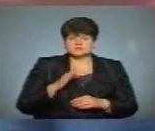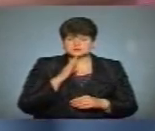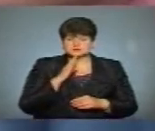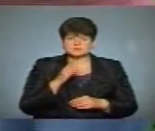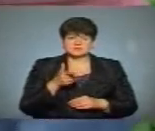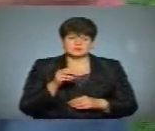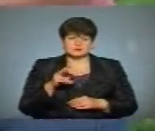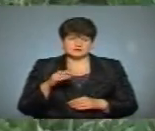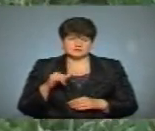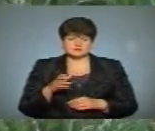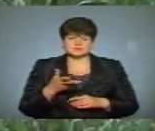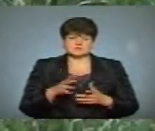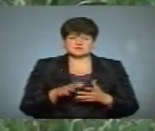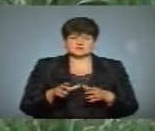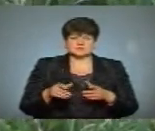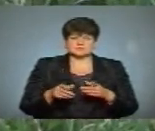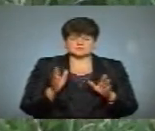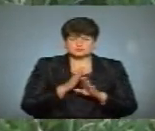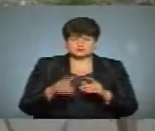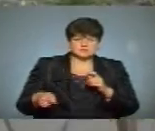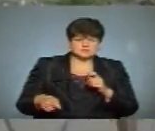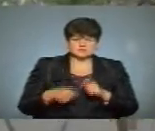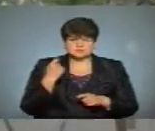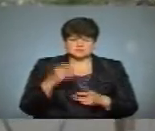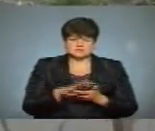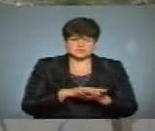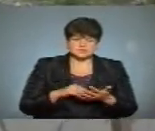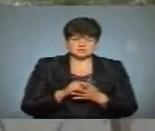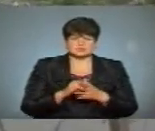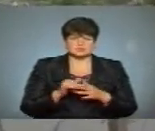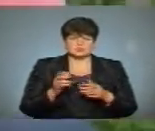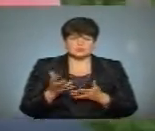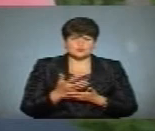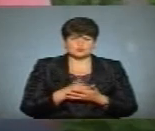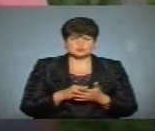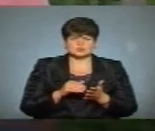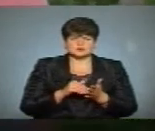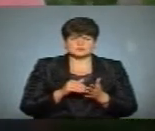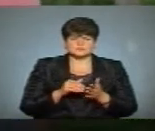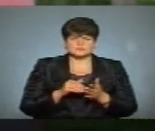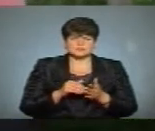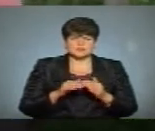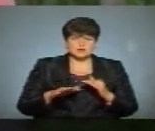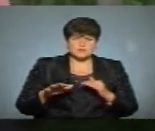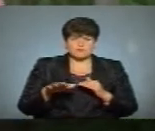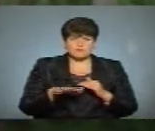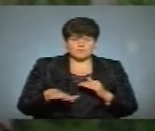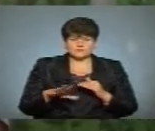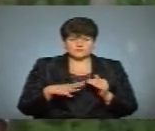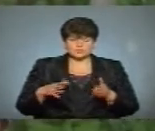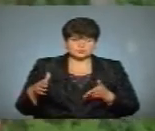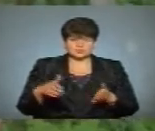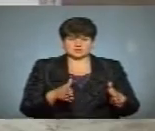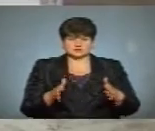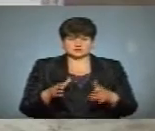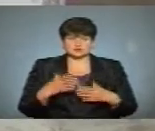Жінка розповідає, стихія знищила урожай, вода ледь не забрала домашню птицю і свиней. По подвір'ю в нас ріка текла, то страшне, що